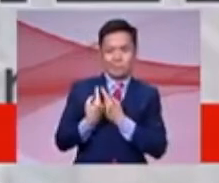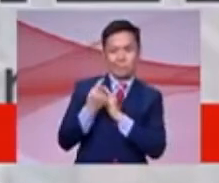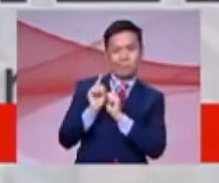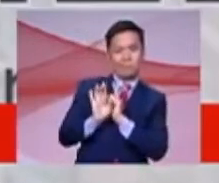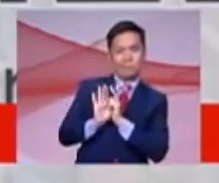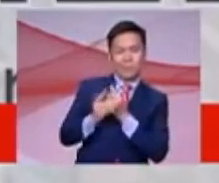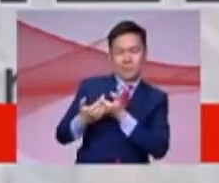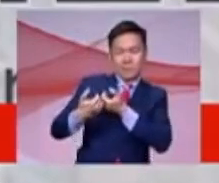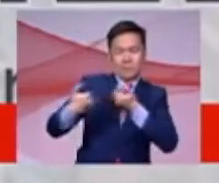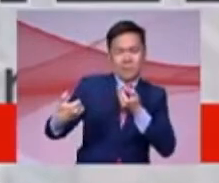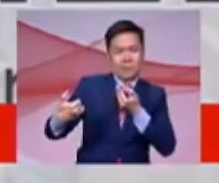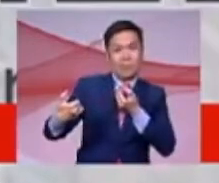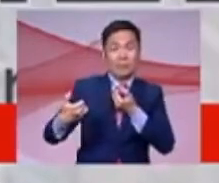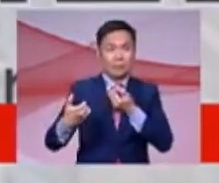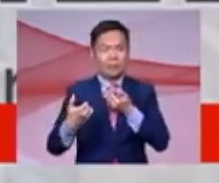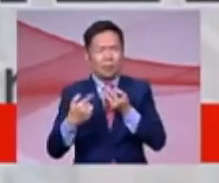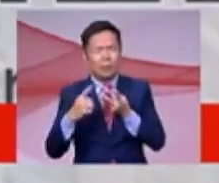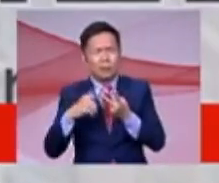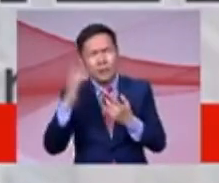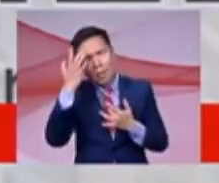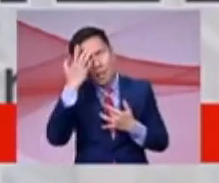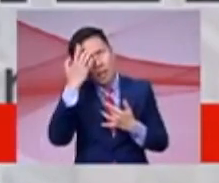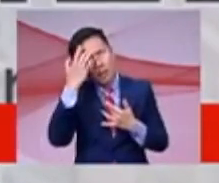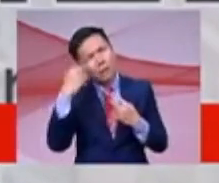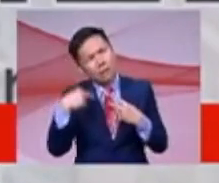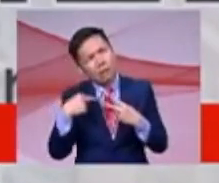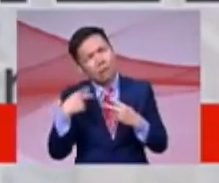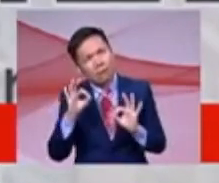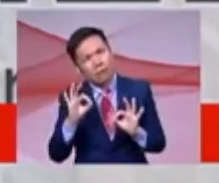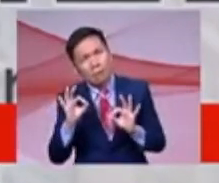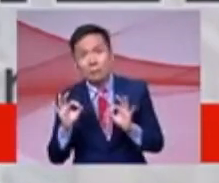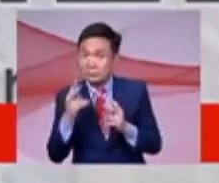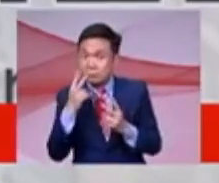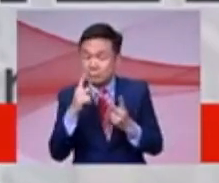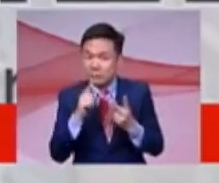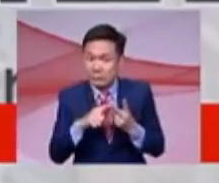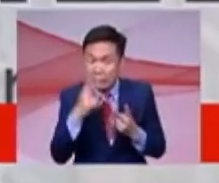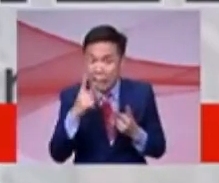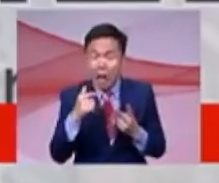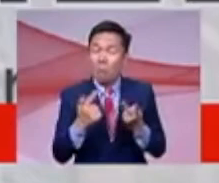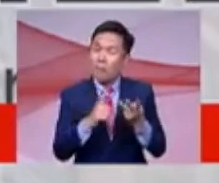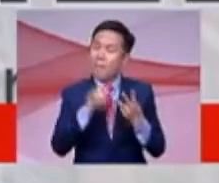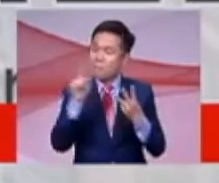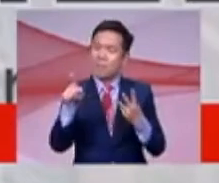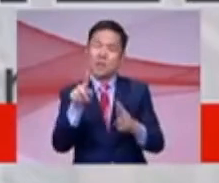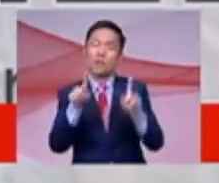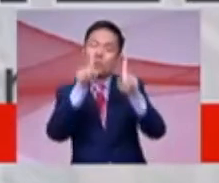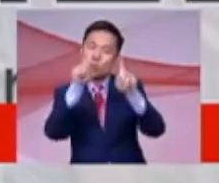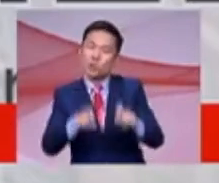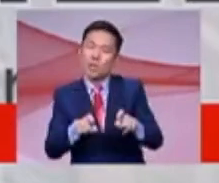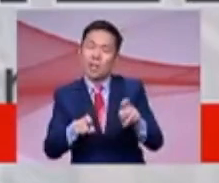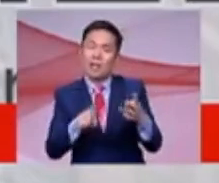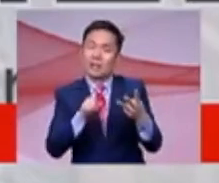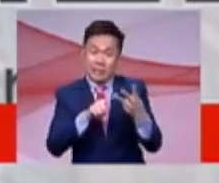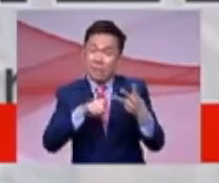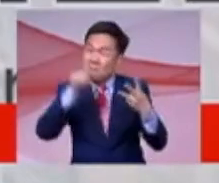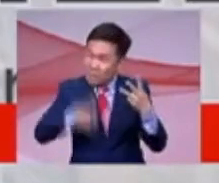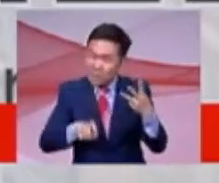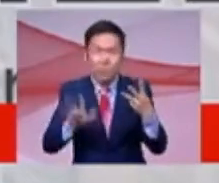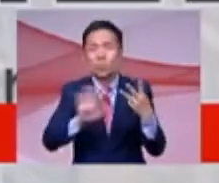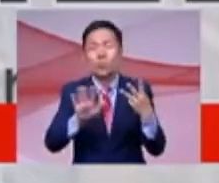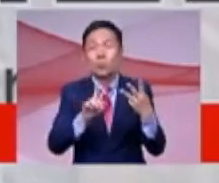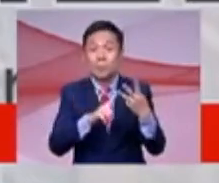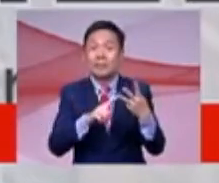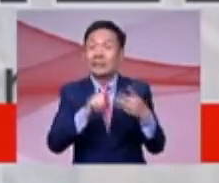sebagainya. Hati-hati kalau kita ada gejala atau tidak, dan kita juga boleh menjalankan ujian, tetapi tidak satu kemestian.